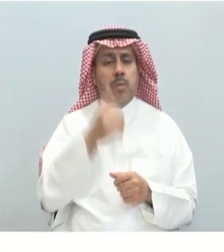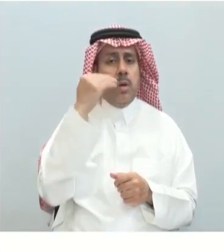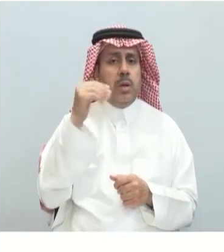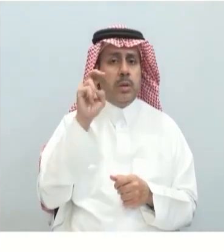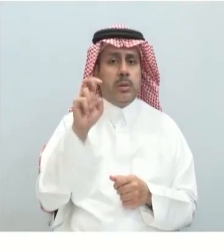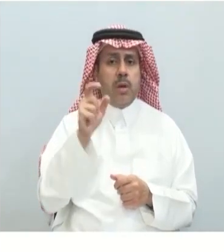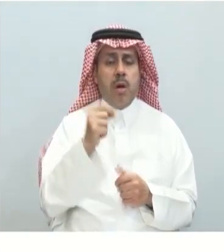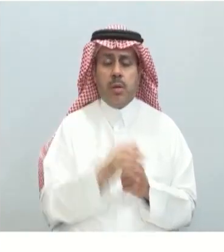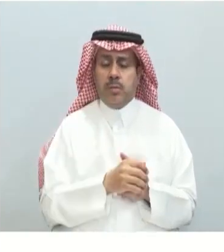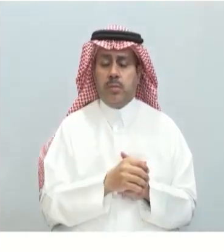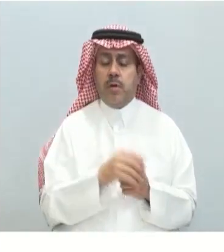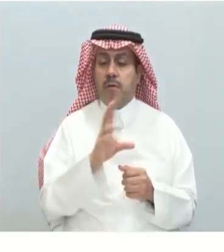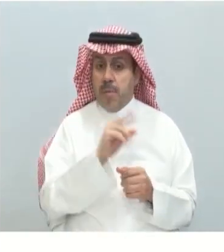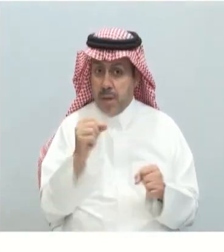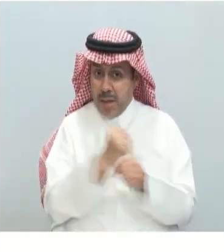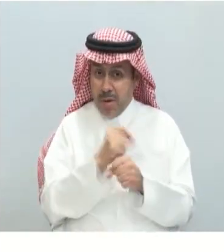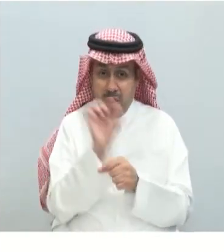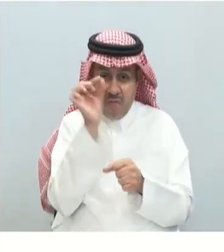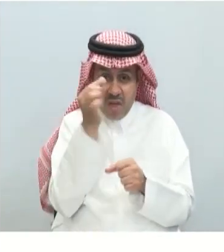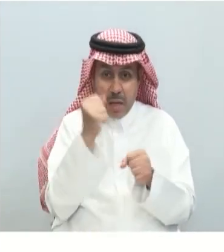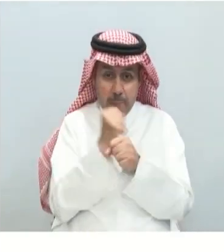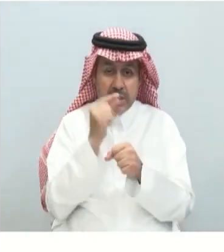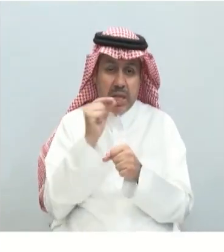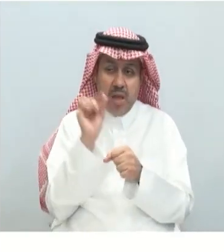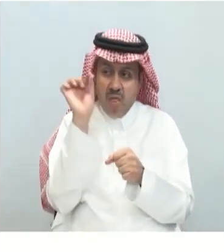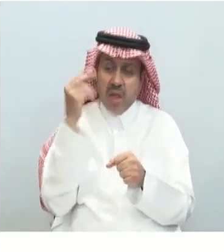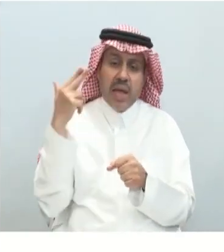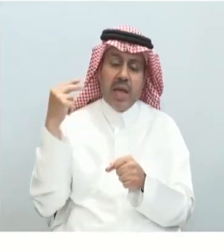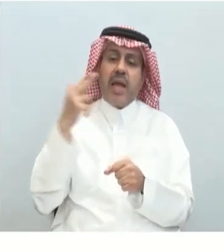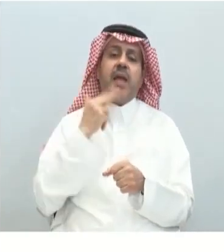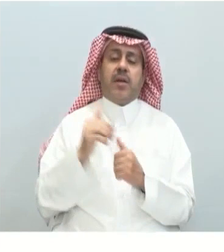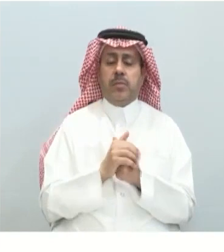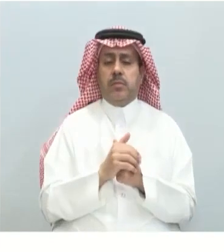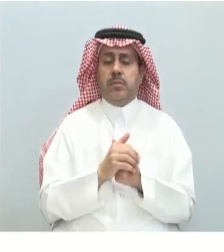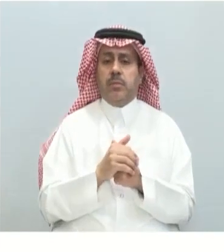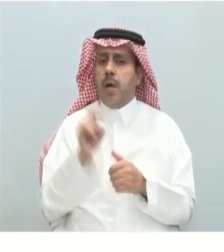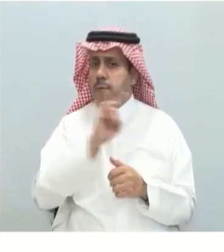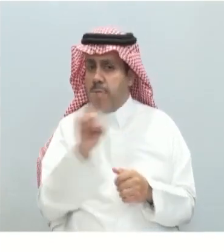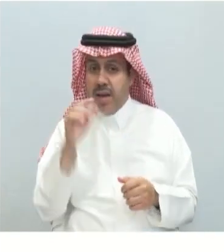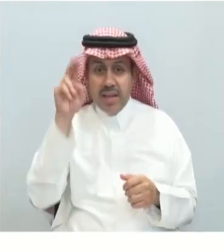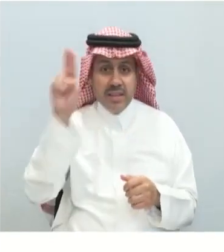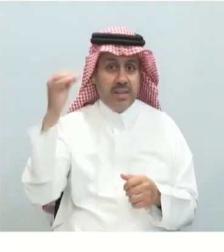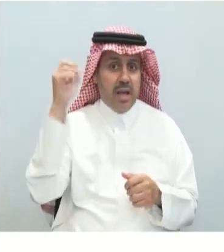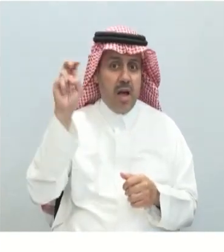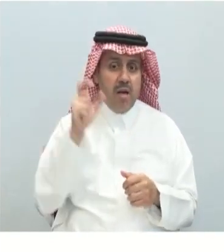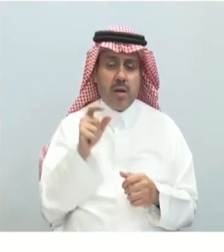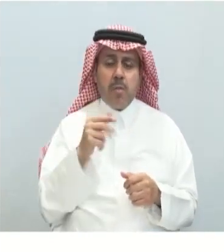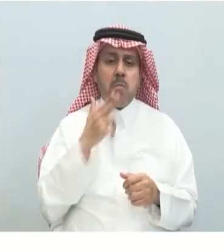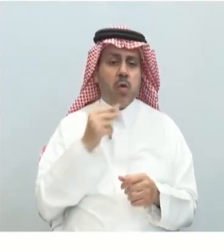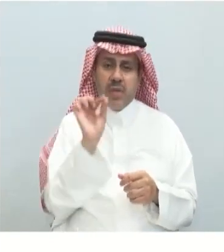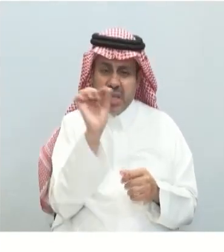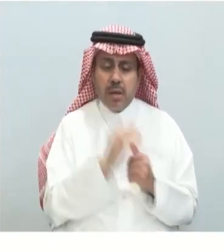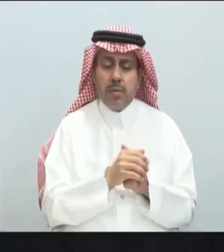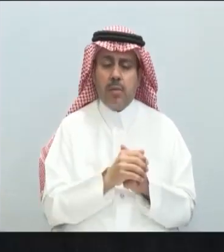ولو قل فمن يعمل مثقال ذره خيرا يره فلا تحقرن شيئا من المعروف ولو